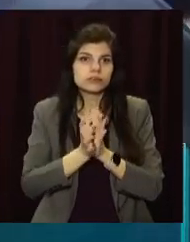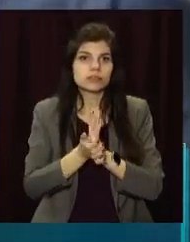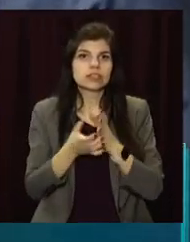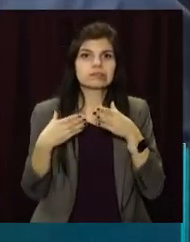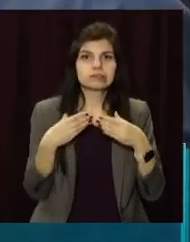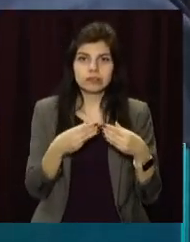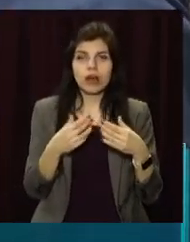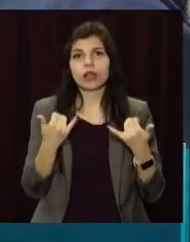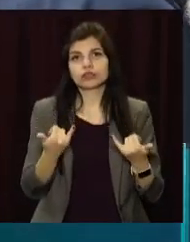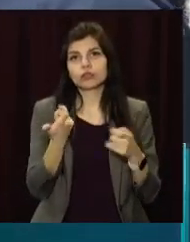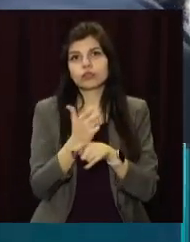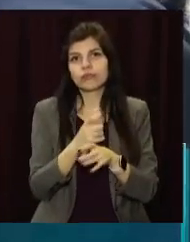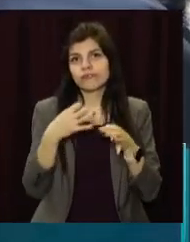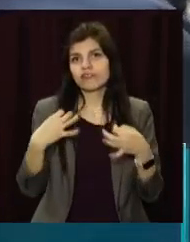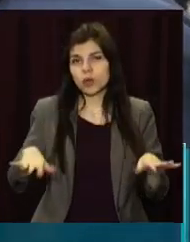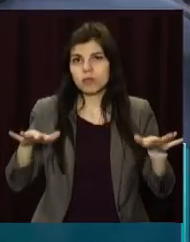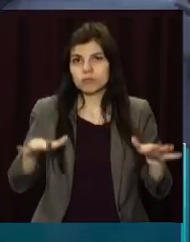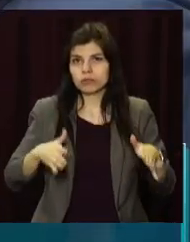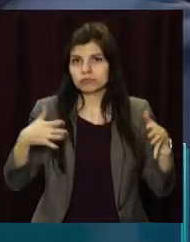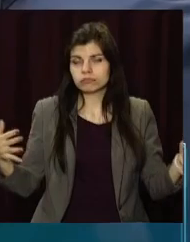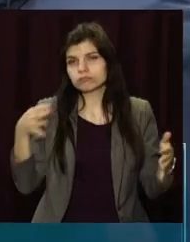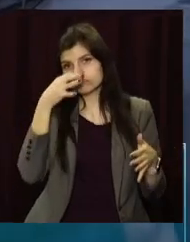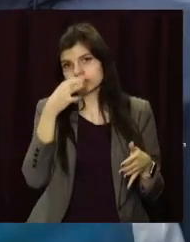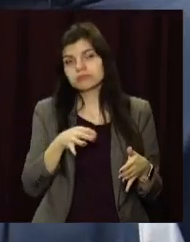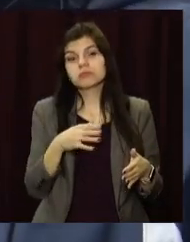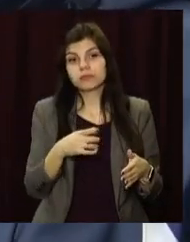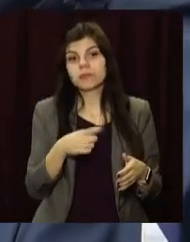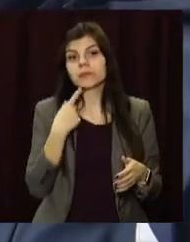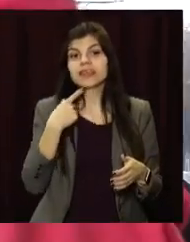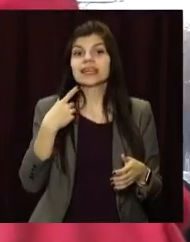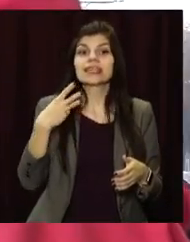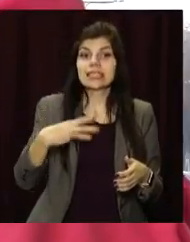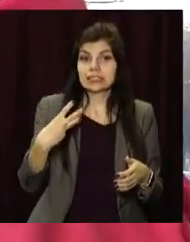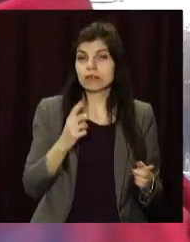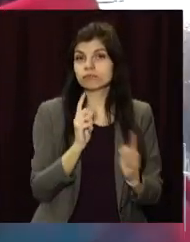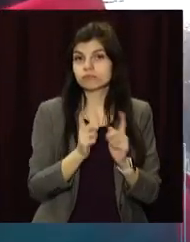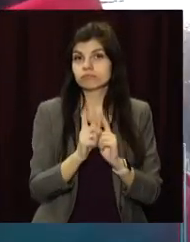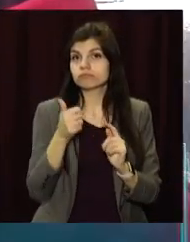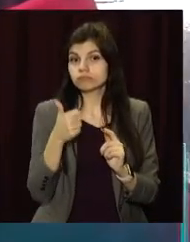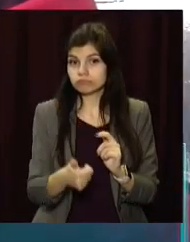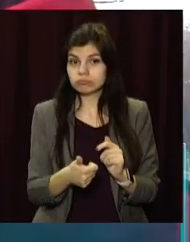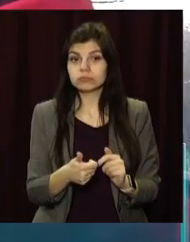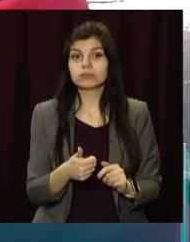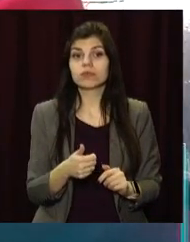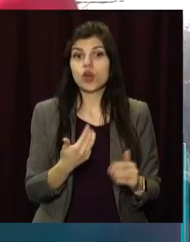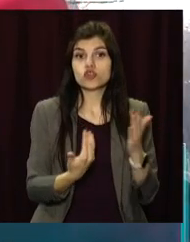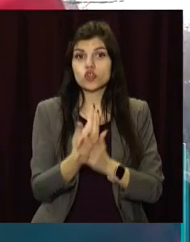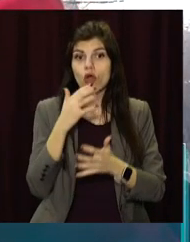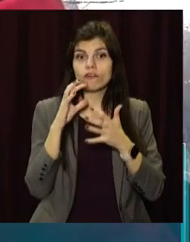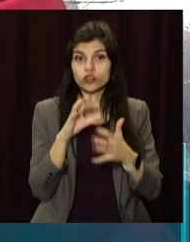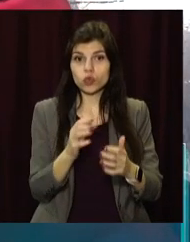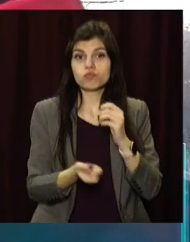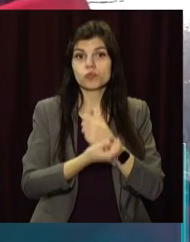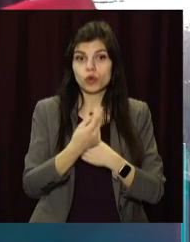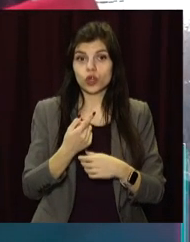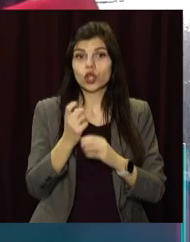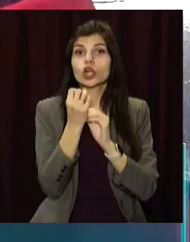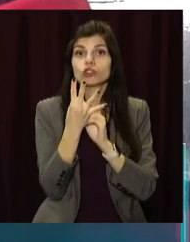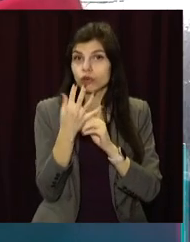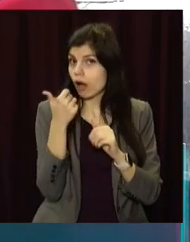підприємства, курсують 55 сучасних автобусів. Кам'янчани кажуть, новий транспорт більш місткий. Мовляв, їздити стало